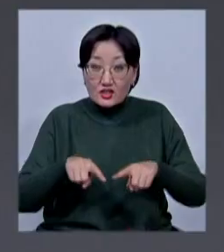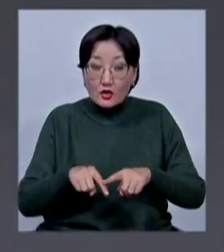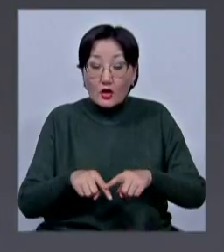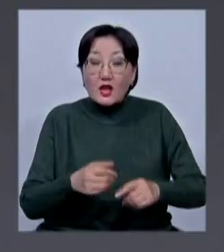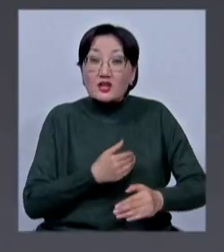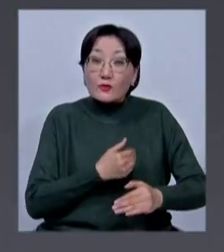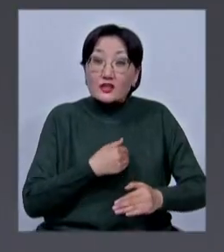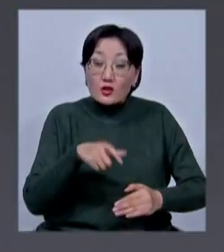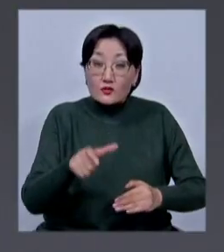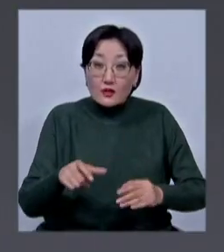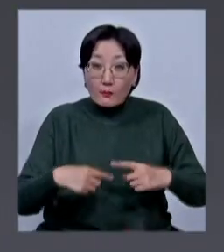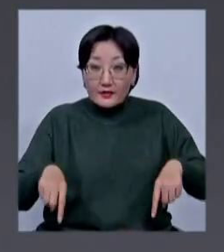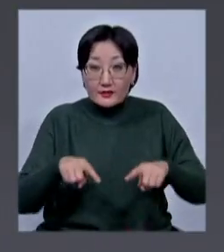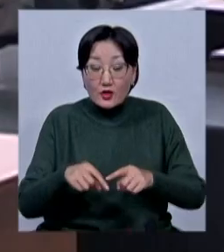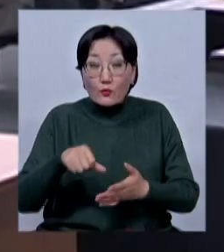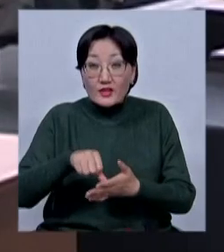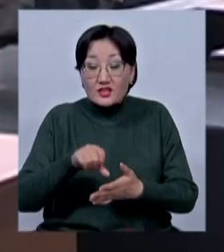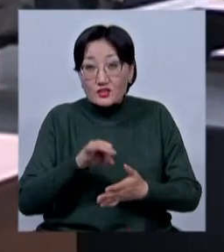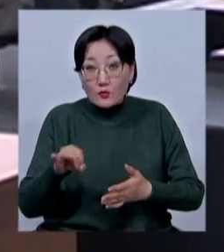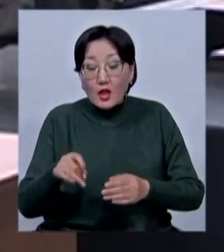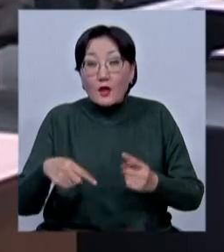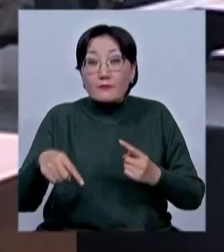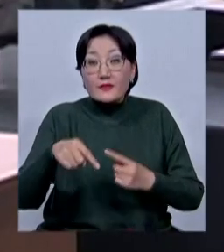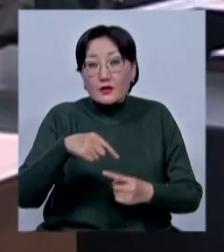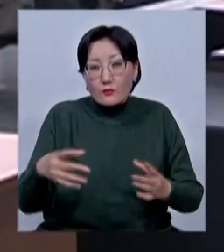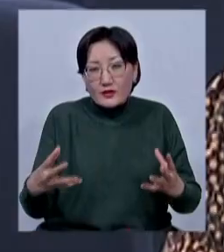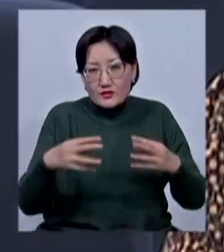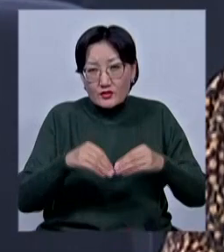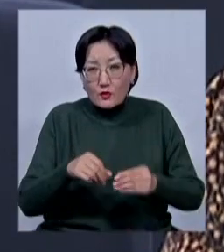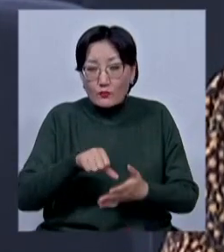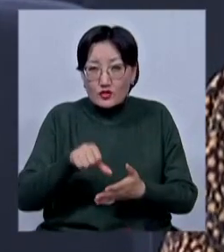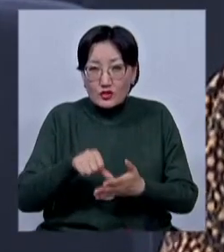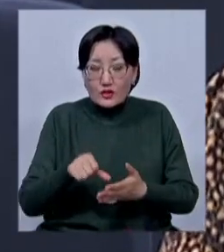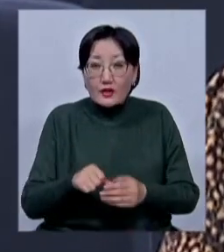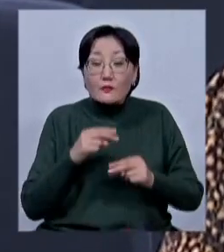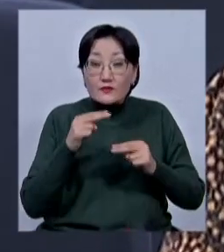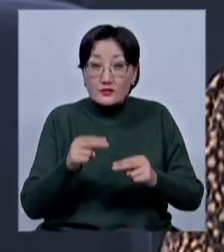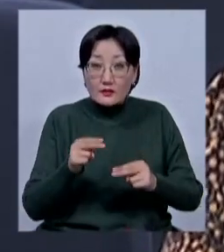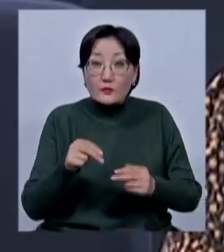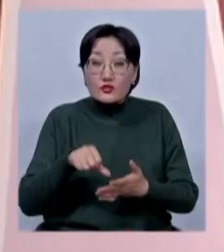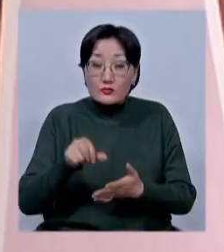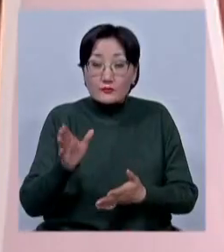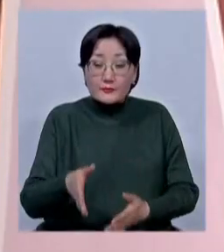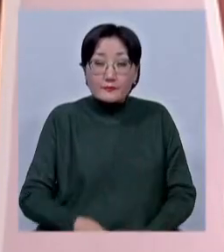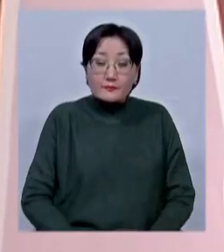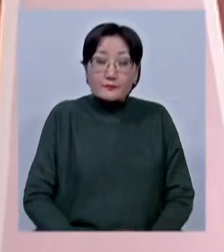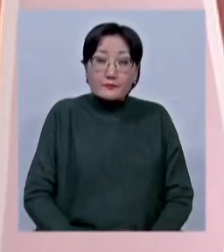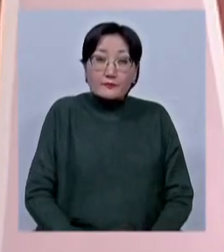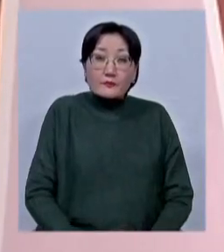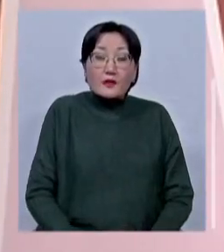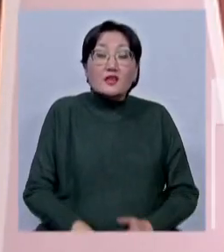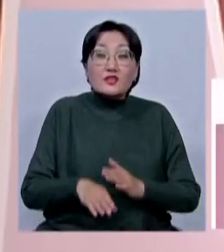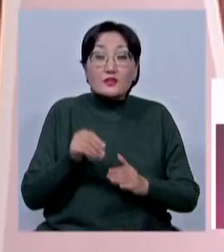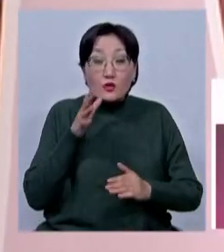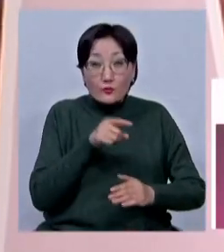тілек білдірушілер мен партиялардың өкілдері және кәсіподақ бірлестіктерінің мүшелері де назардан тыс қалмады.